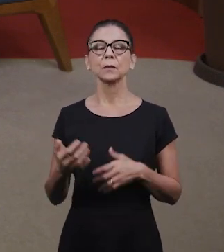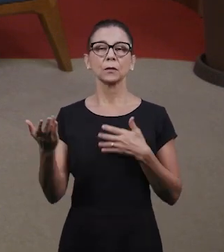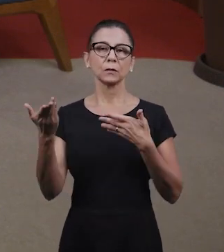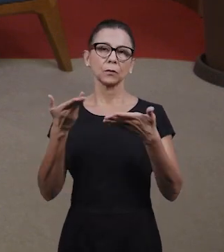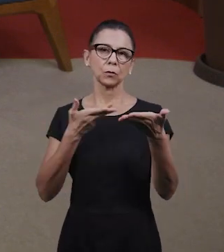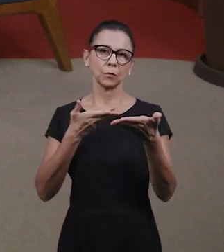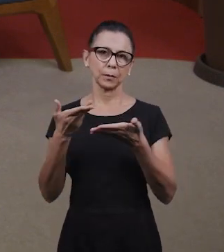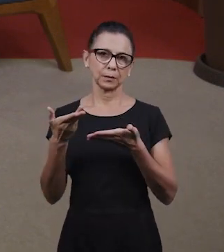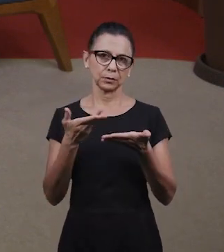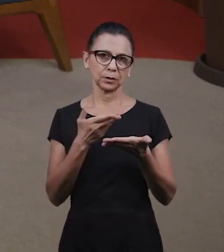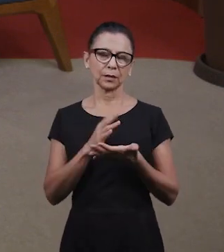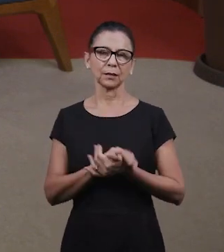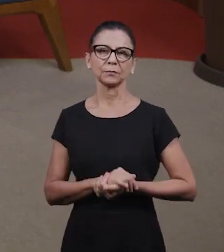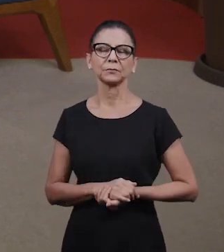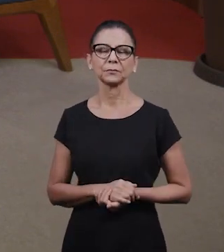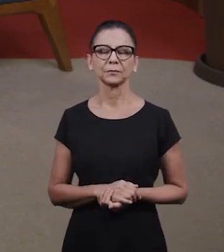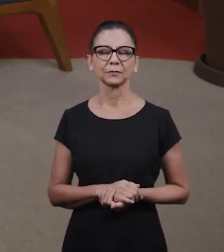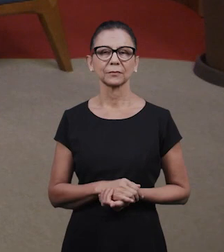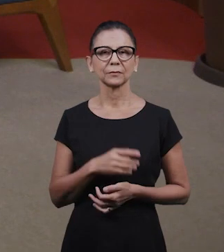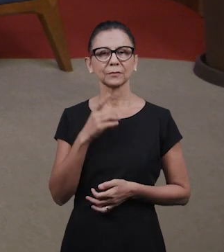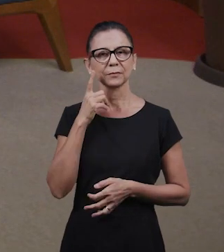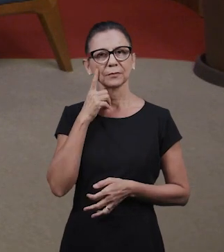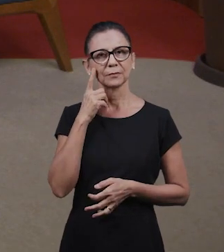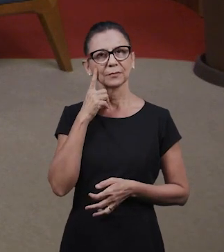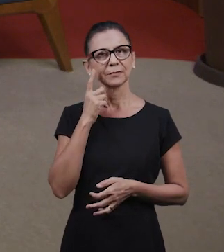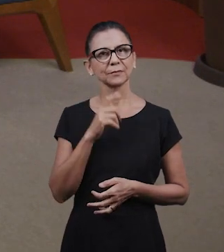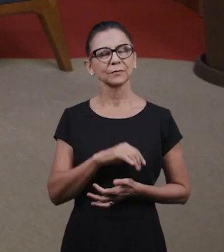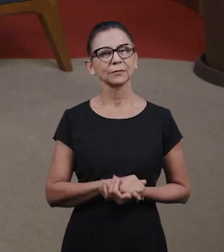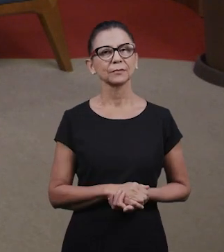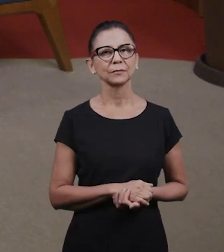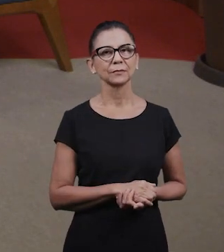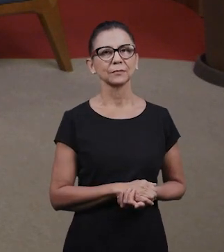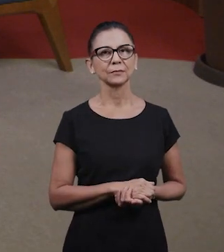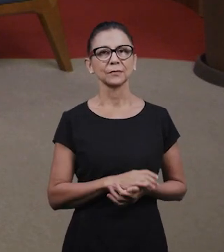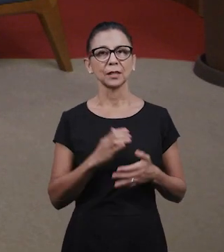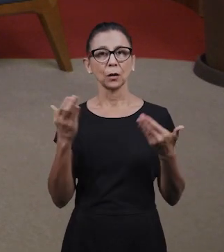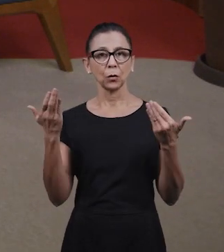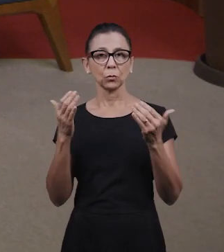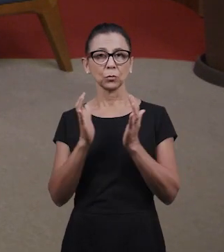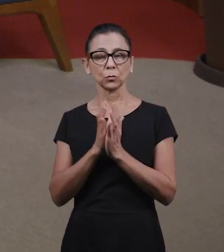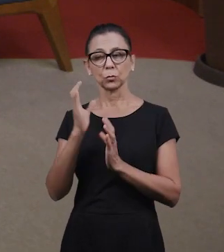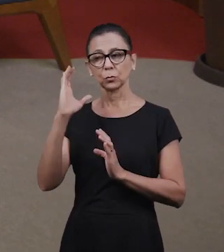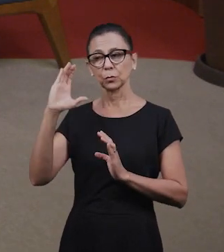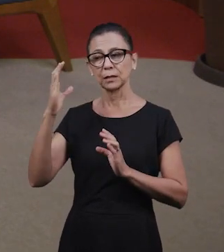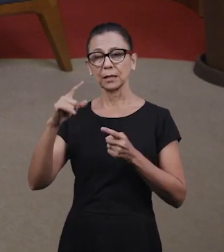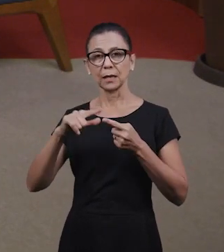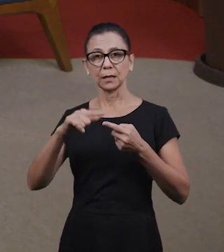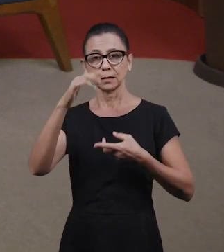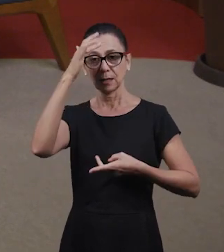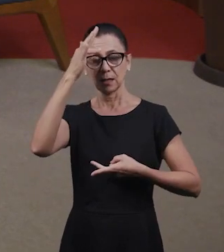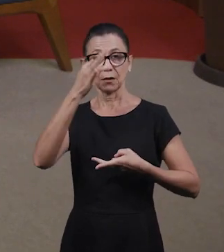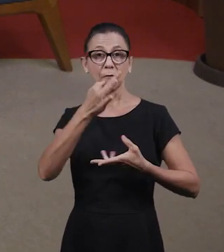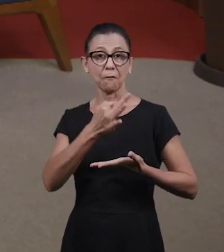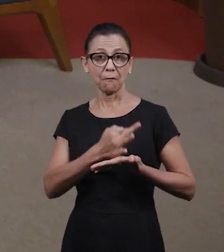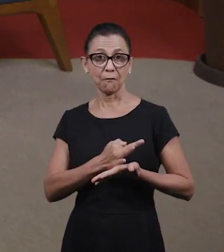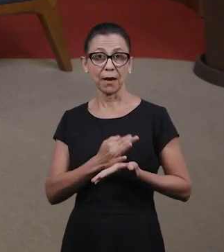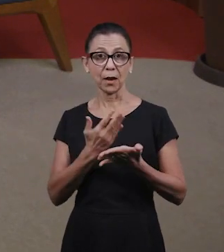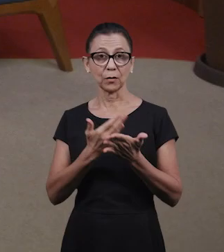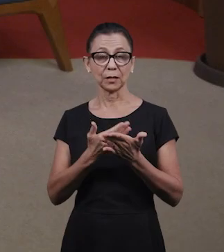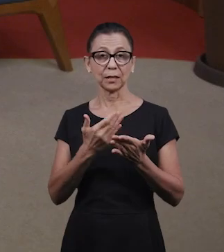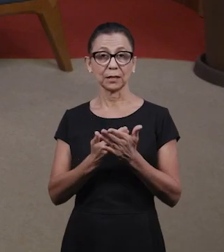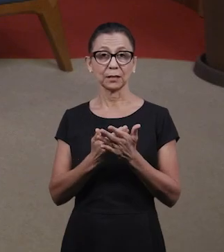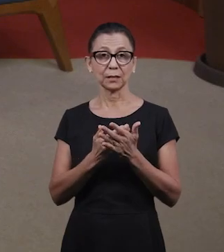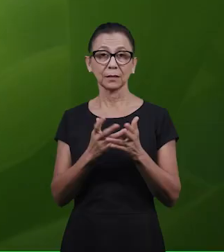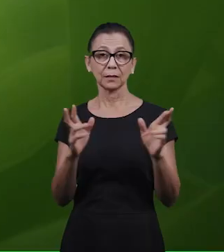nous apporter ici la participation du groupe Science et Foi. Nous allons entendre ce que Tiago a nous dit. Aujourd'hui, le groupe